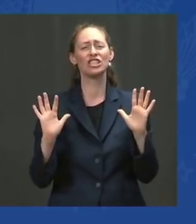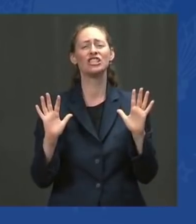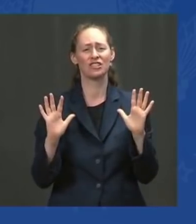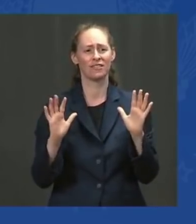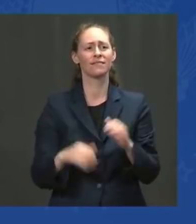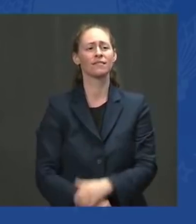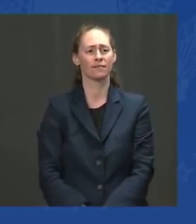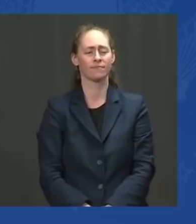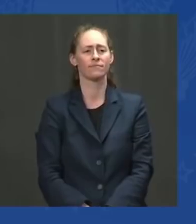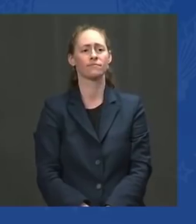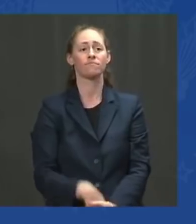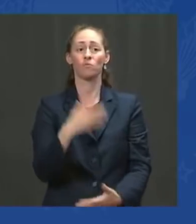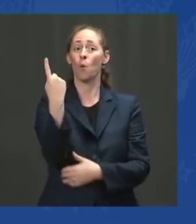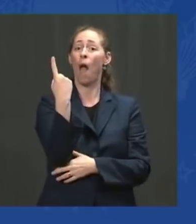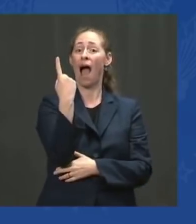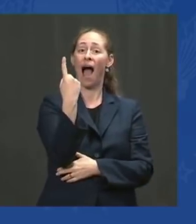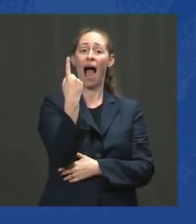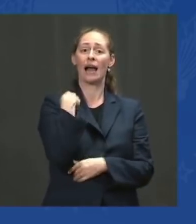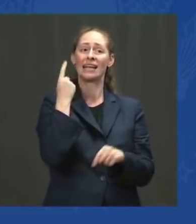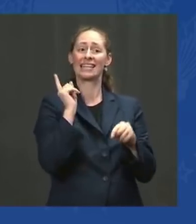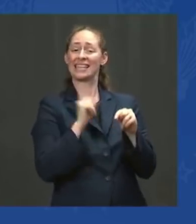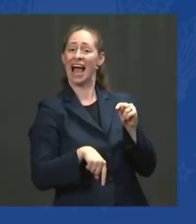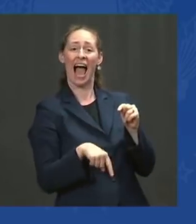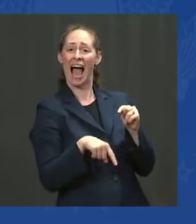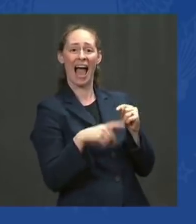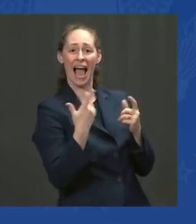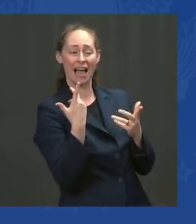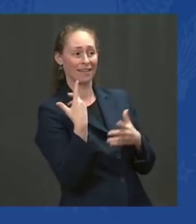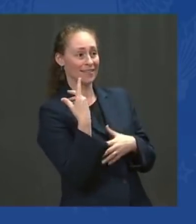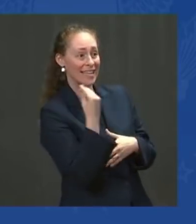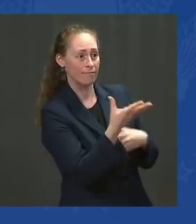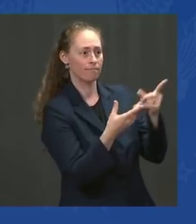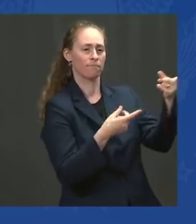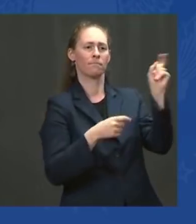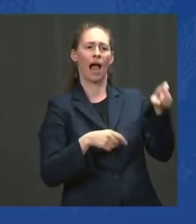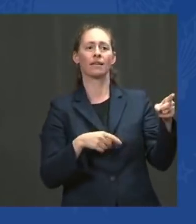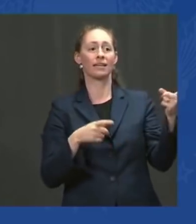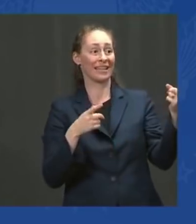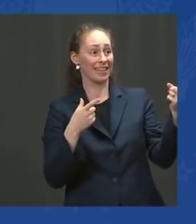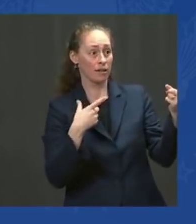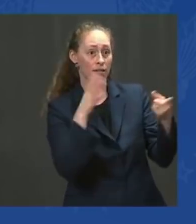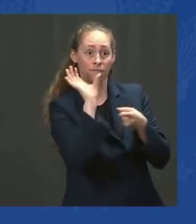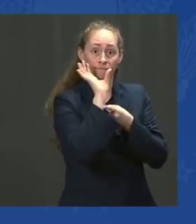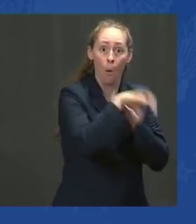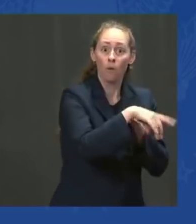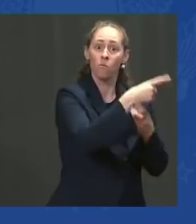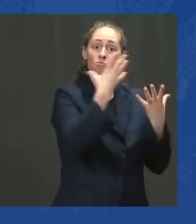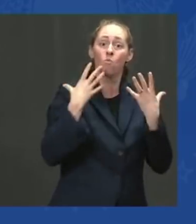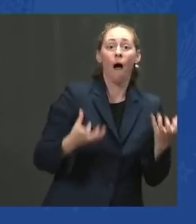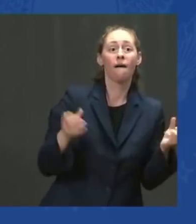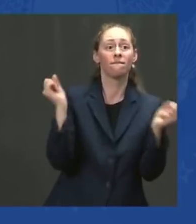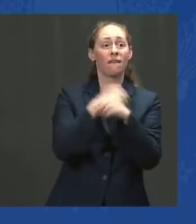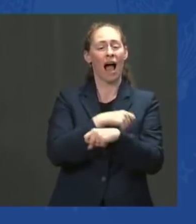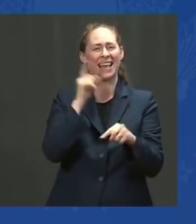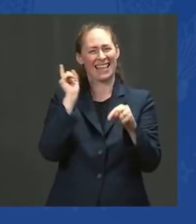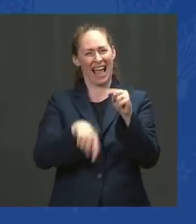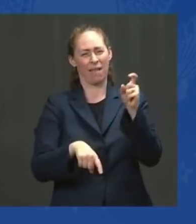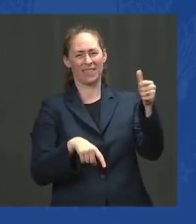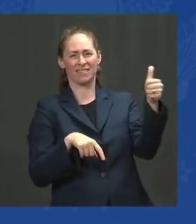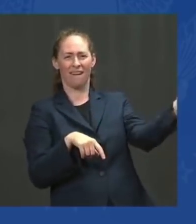是沙滩上的建筑，很容易在风大一点雨大一点的时候就轰然